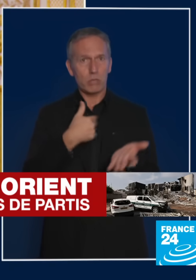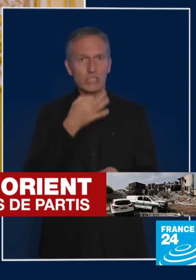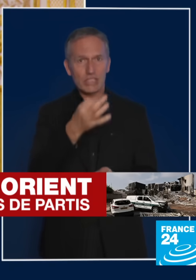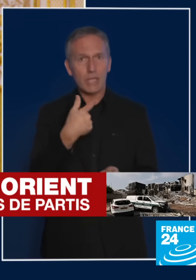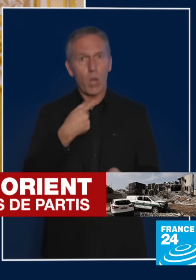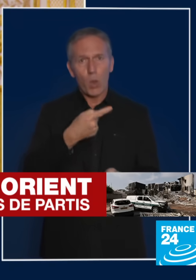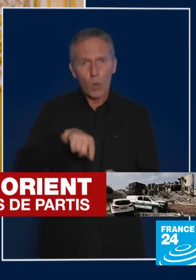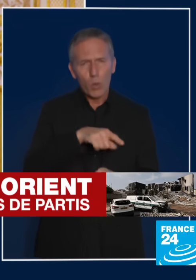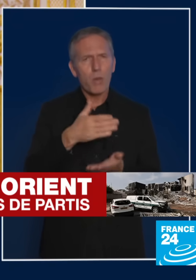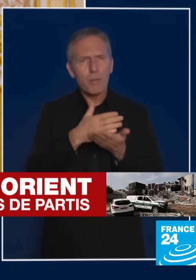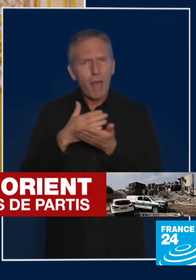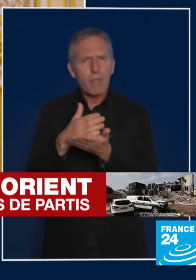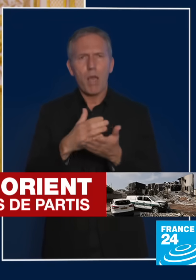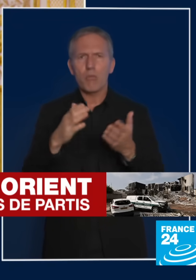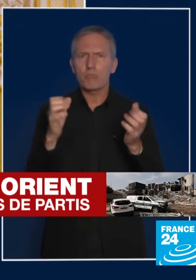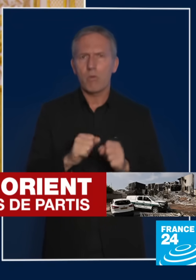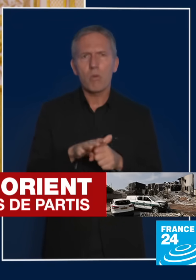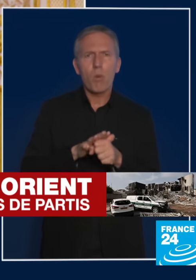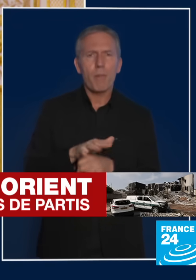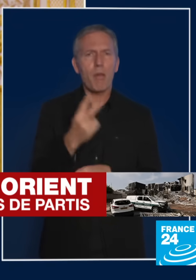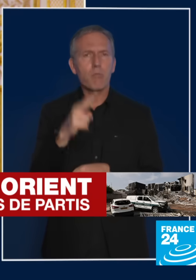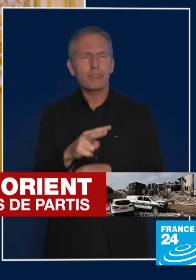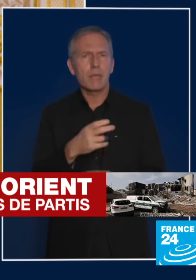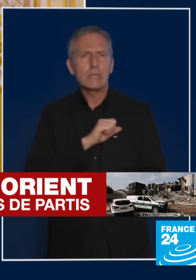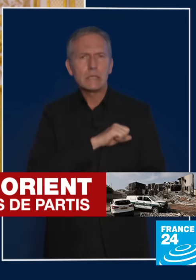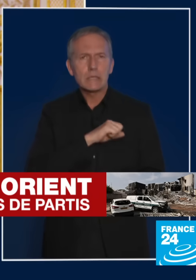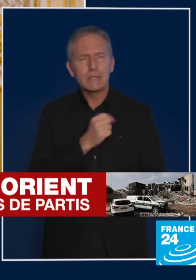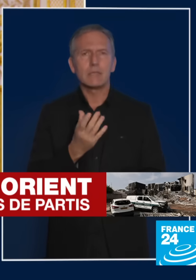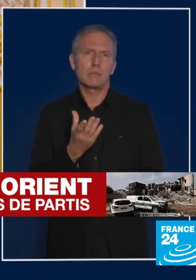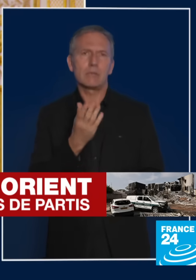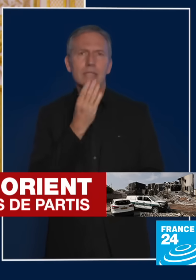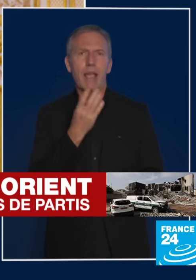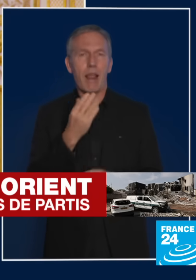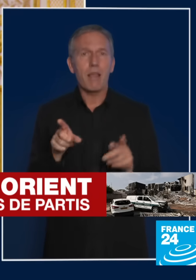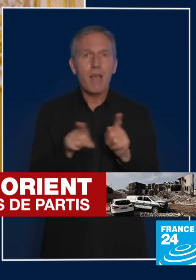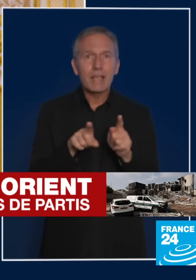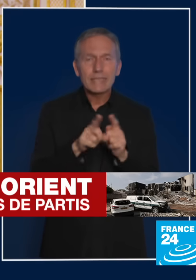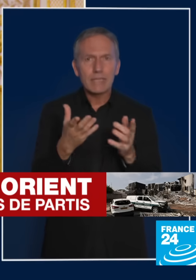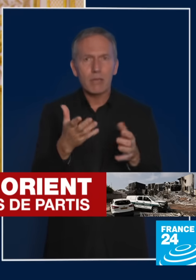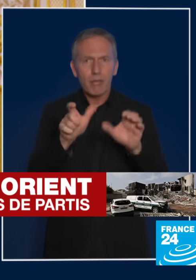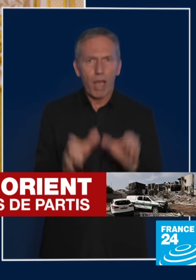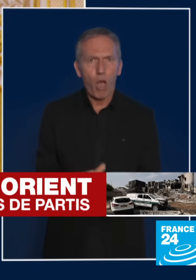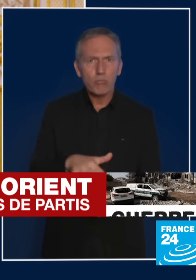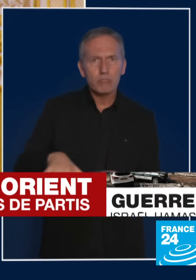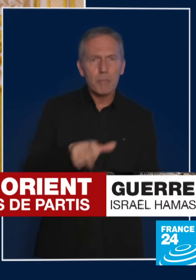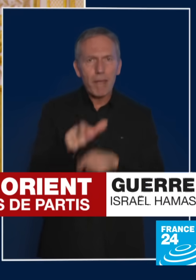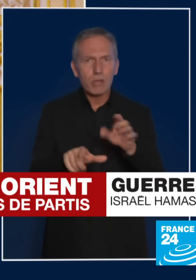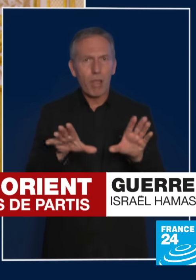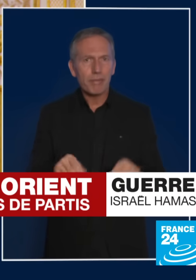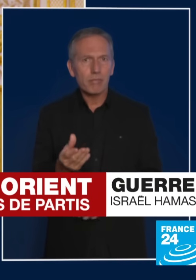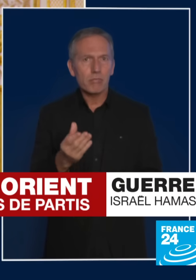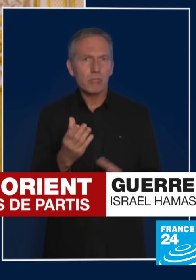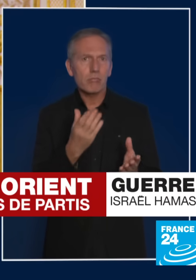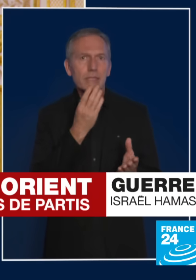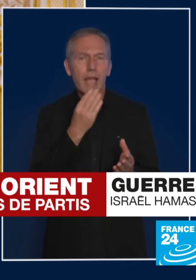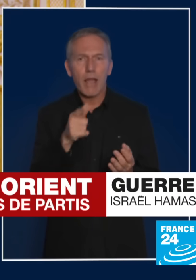partageons le chagrin d'Israël que nous pensons à la terreur éprouvée par les Israéliens que nous pensons à ces familles